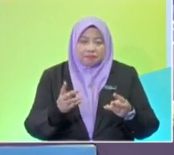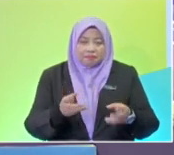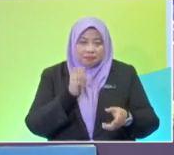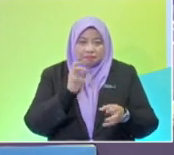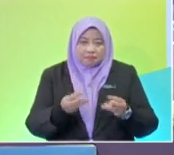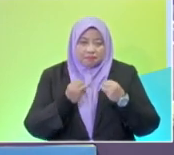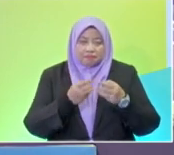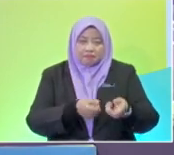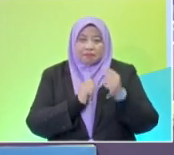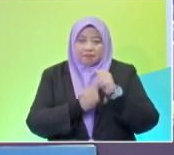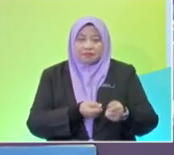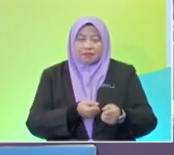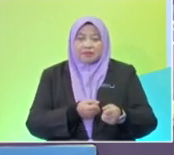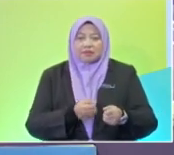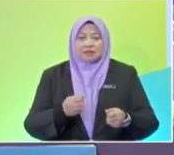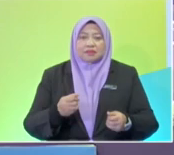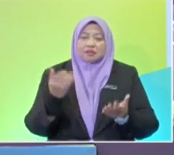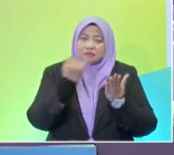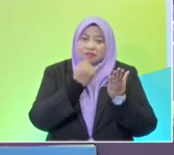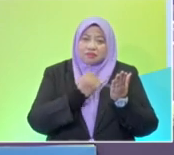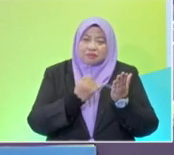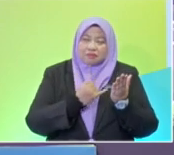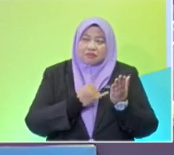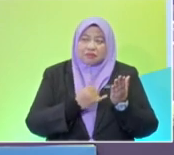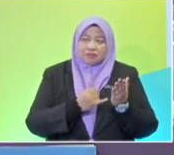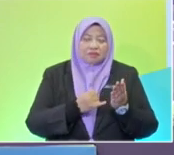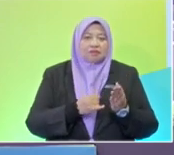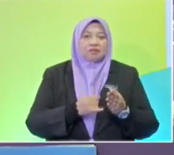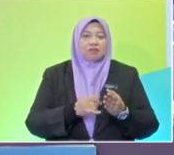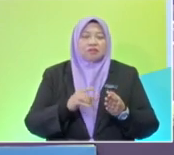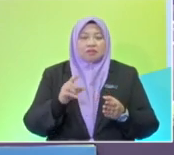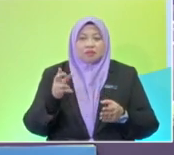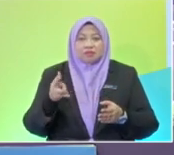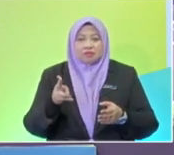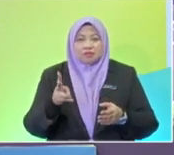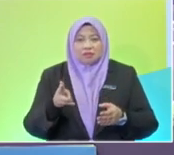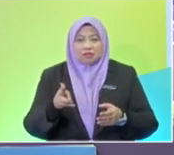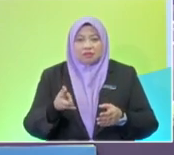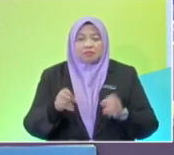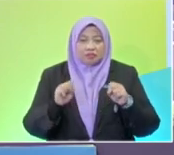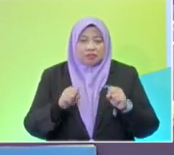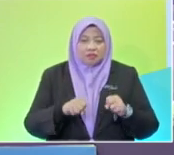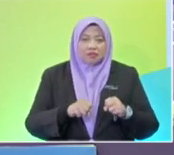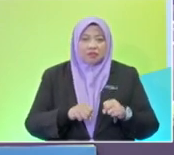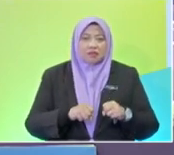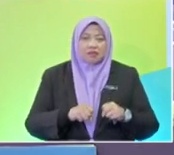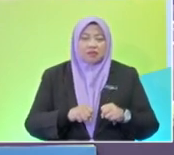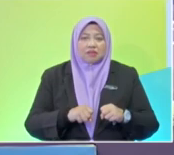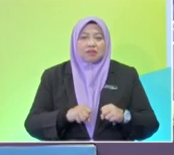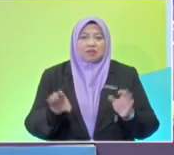lukisan ke Iya tapi kalau kita pancing gunting boleh contoh